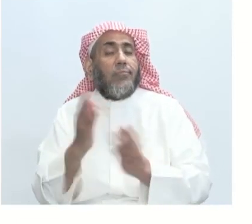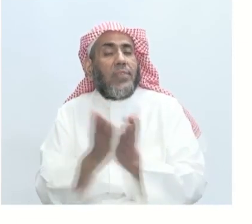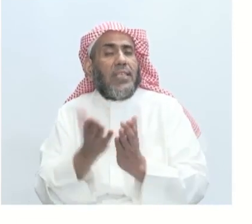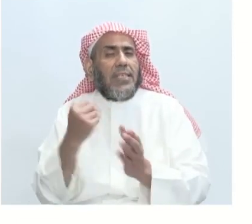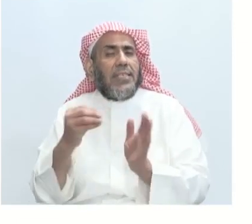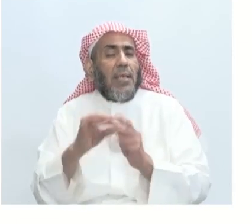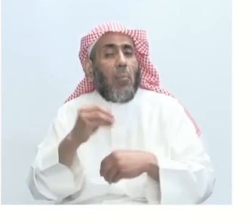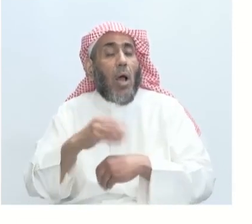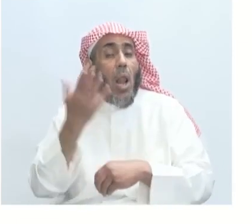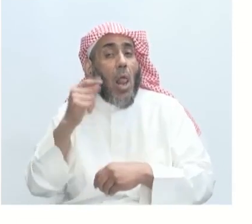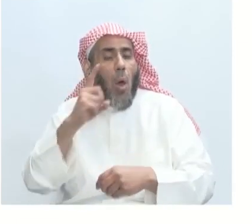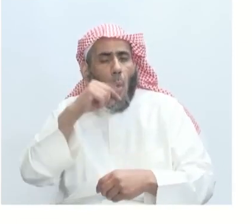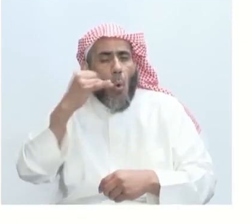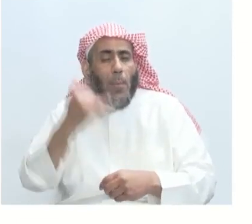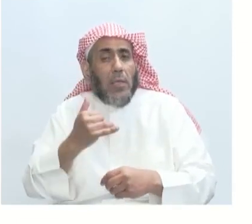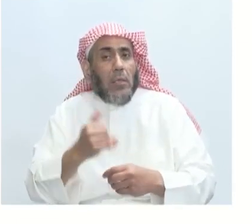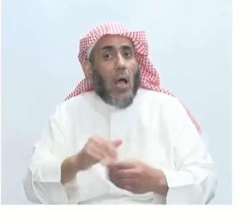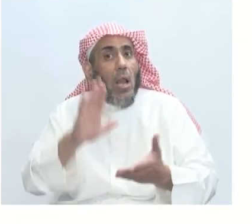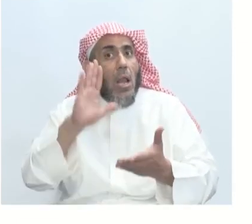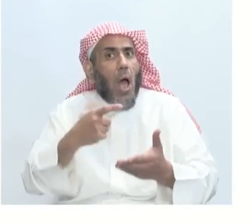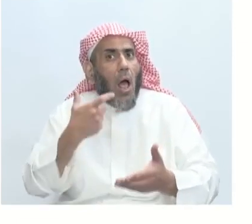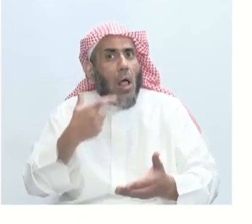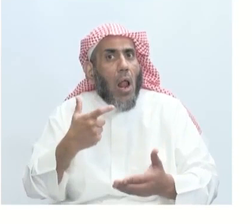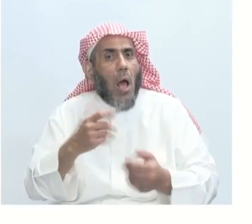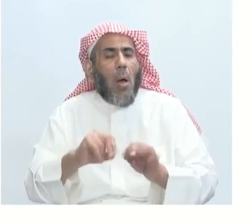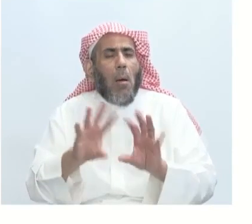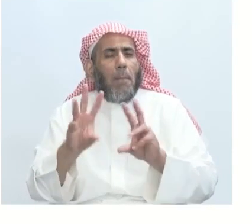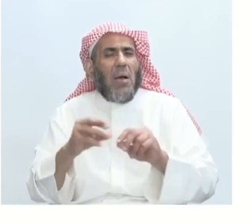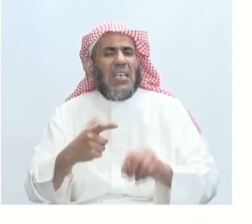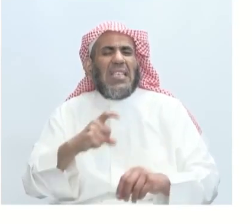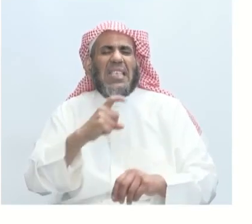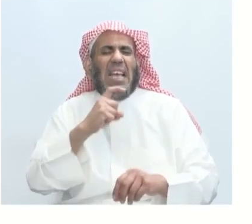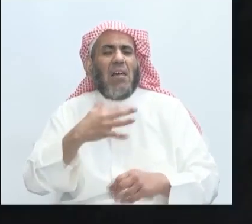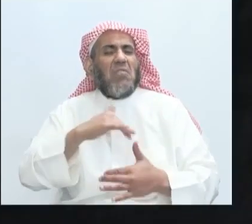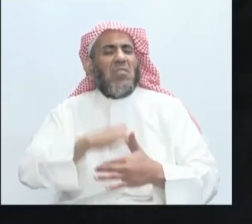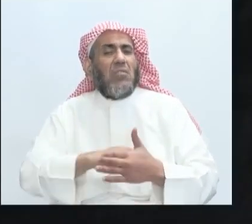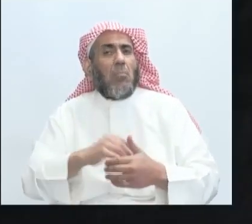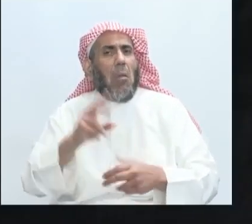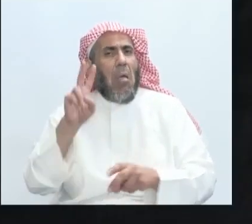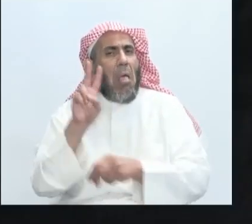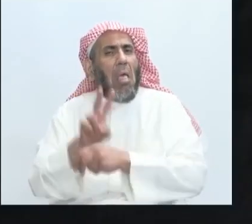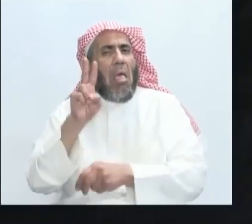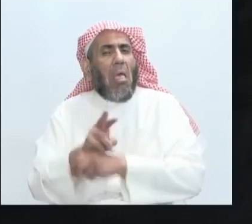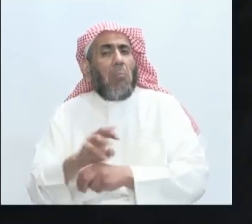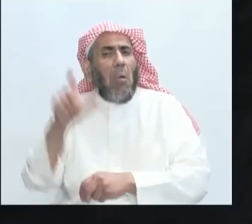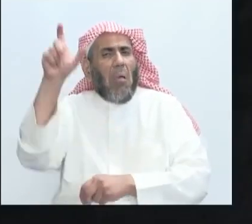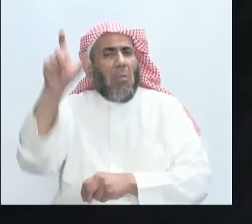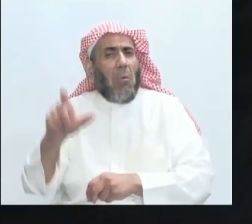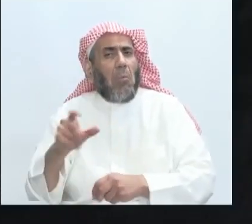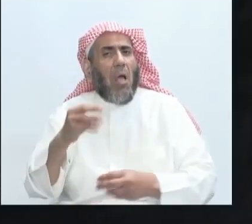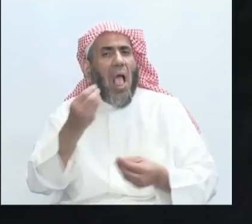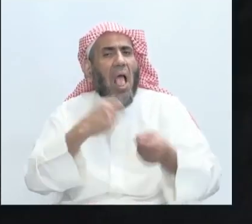الماضي لابد ان نحذر من بعض ضعاف النفوس من يدعون انهم